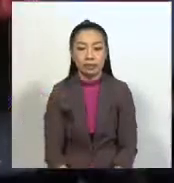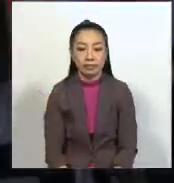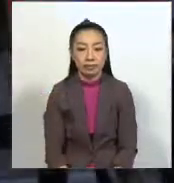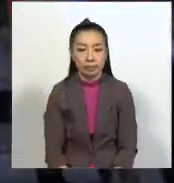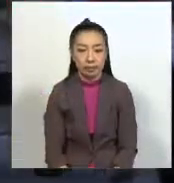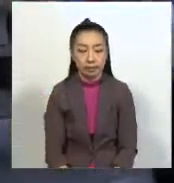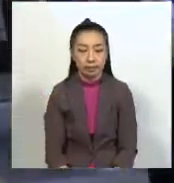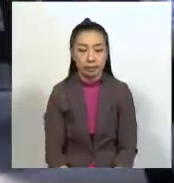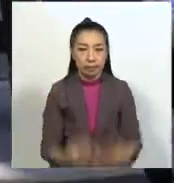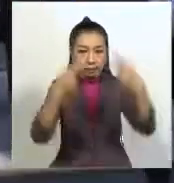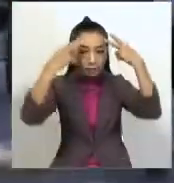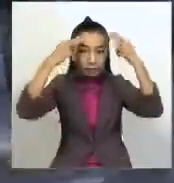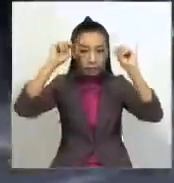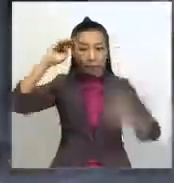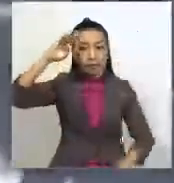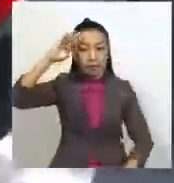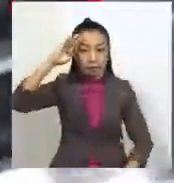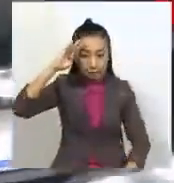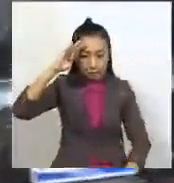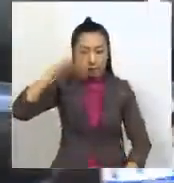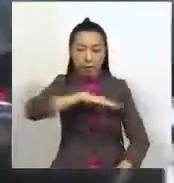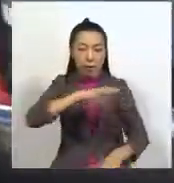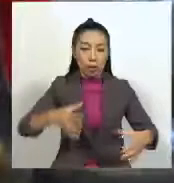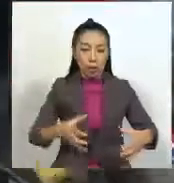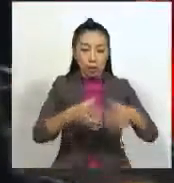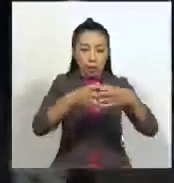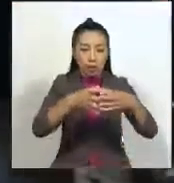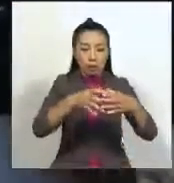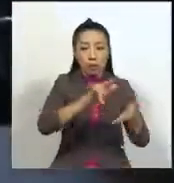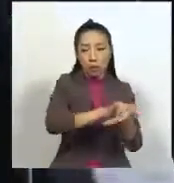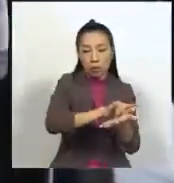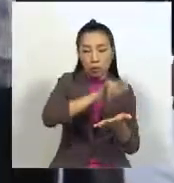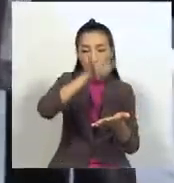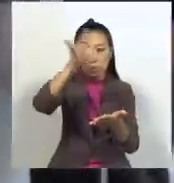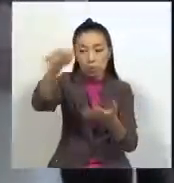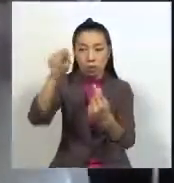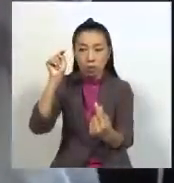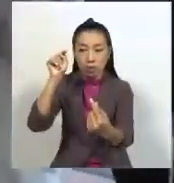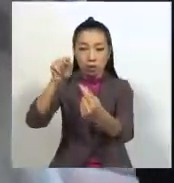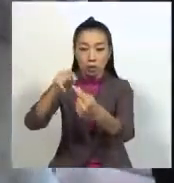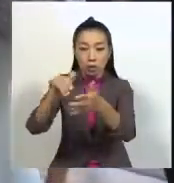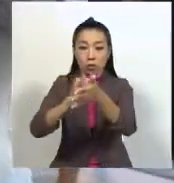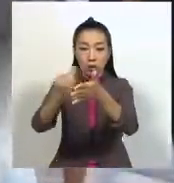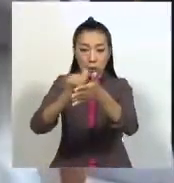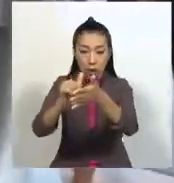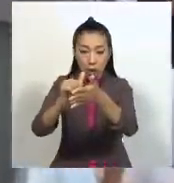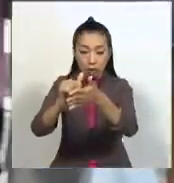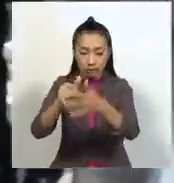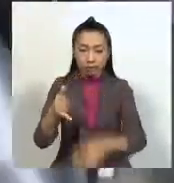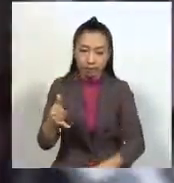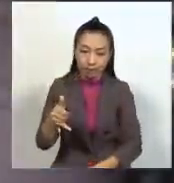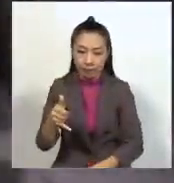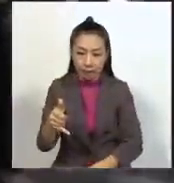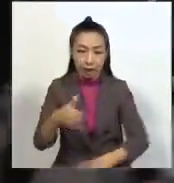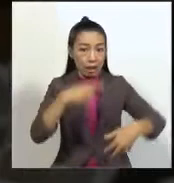ซึ่งทันทีที่พลเอกประยุทธ์จันทร์โอชานายกรัฐมนตรีพร้อมกับคณะเดินทางถึงนครนิวยอร์กสหรัฐอเมริกาแล้วนะคะก็มีกลุ่มคนไทยในนิว